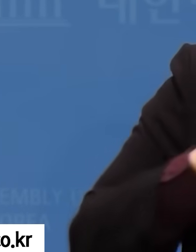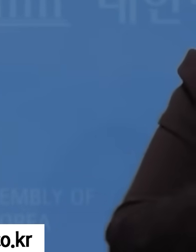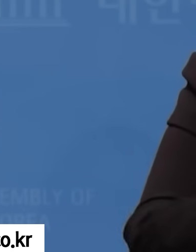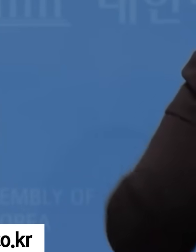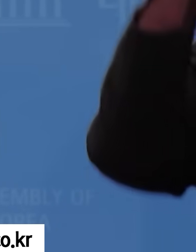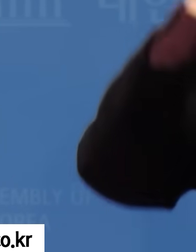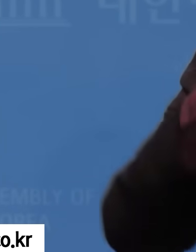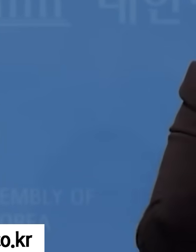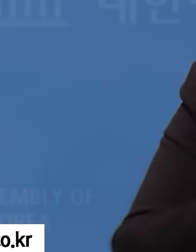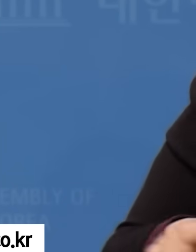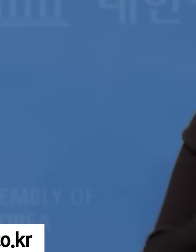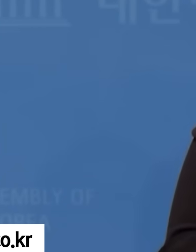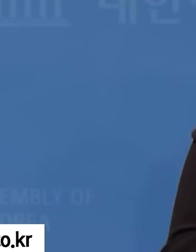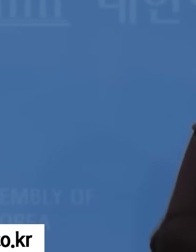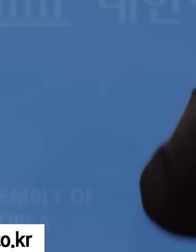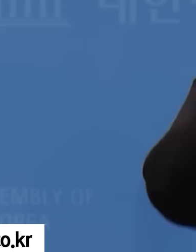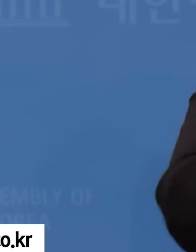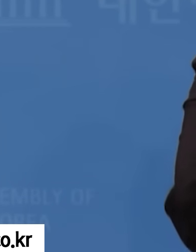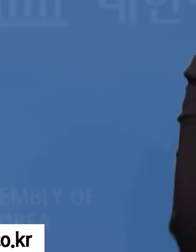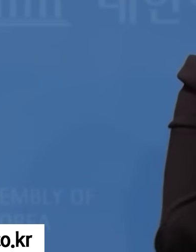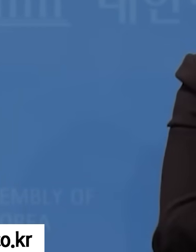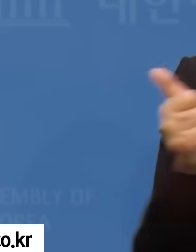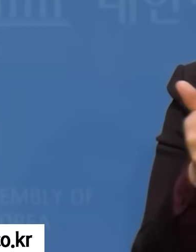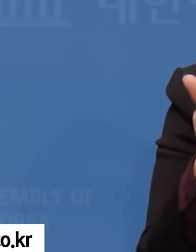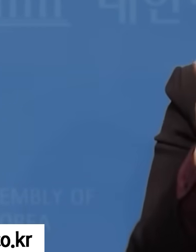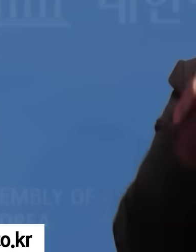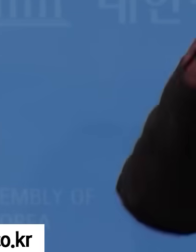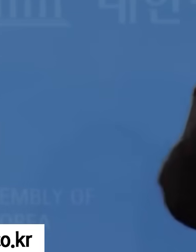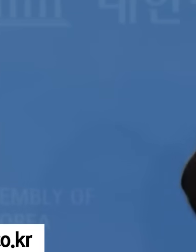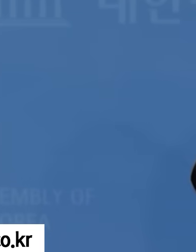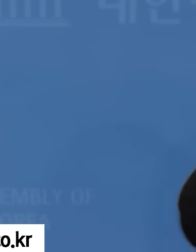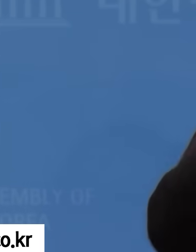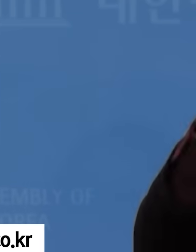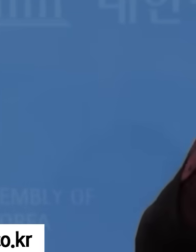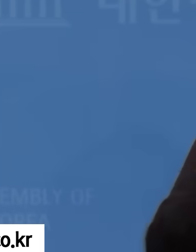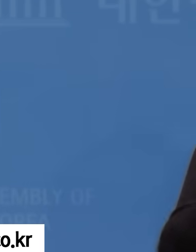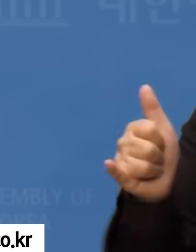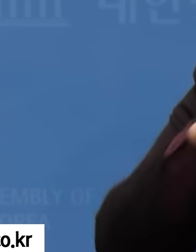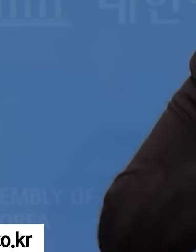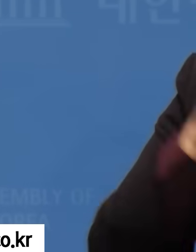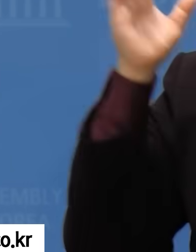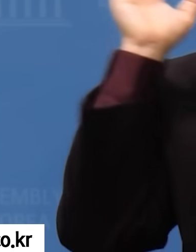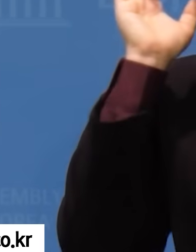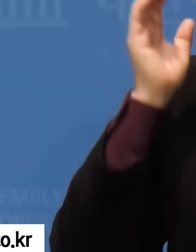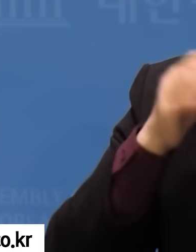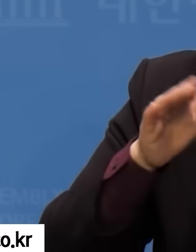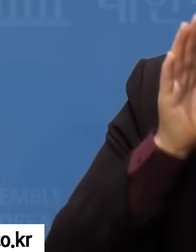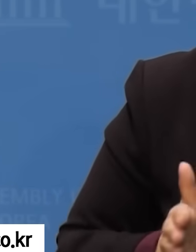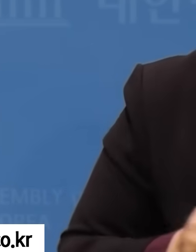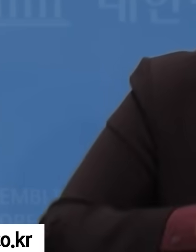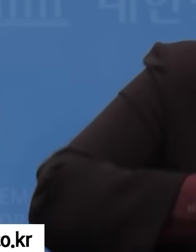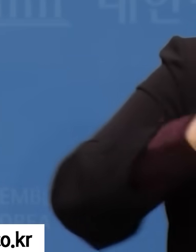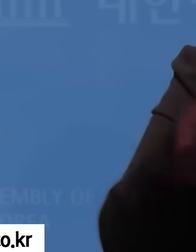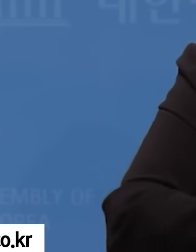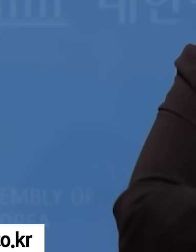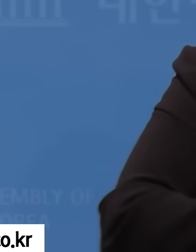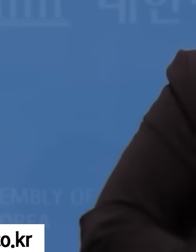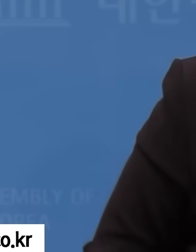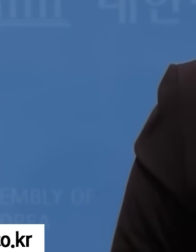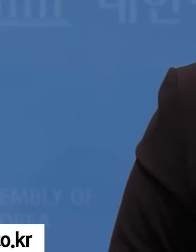지속적인 대한민국을 위해. 유권자들이 입을 보면서 뛰는 것이 아니라 국민 여러분의 심장 소리를 들으면서 달리겠습니다.